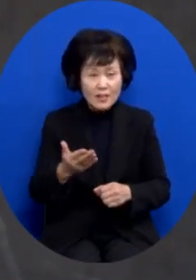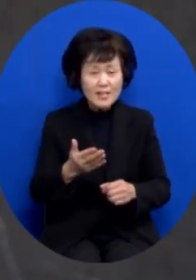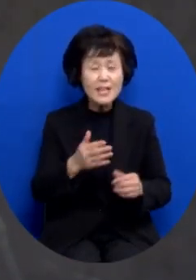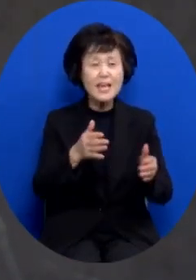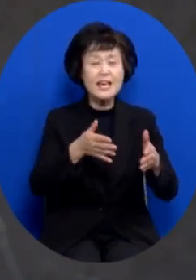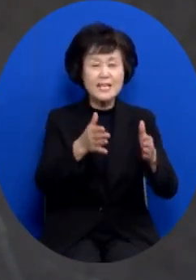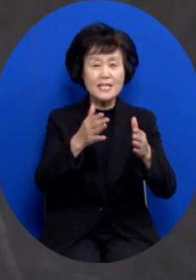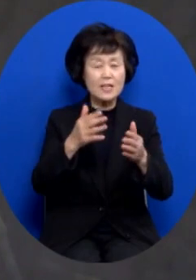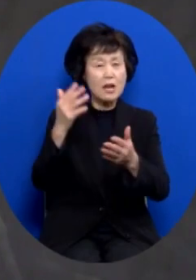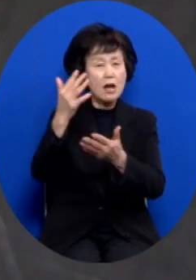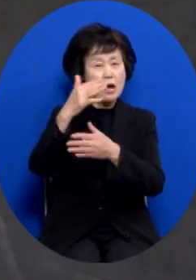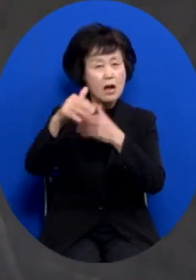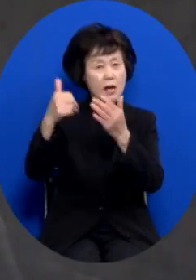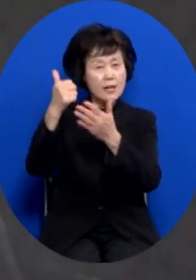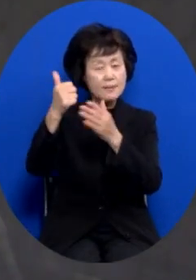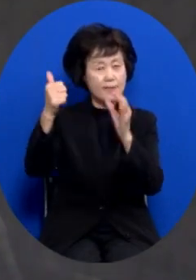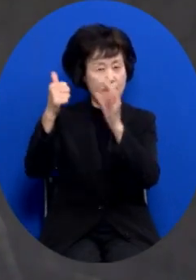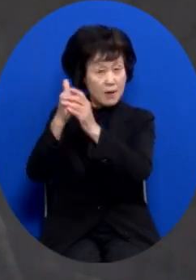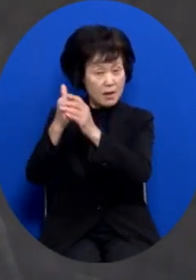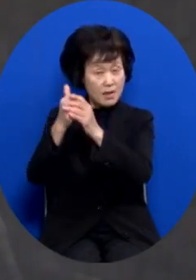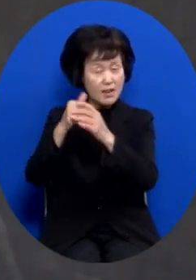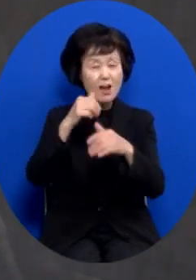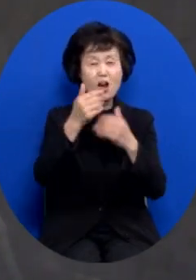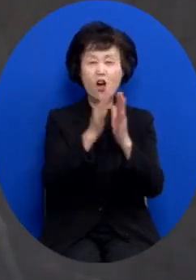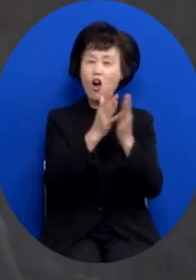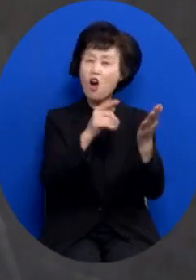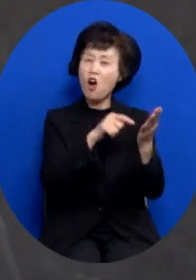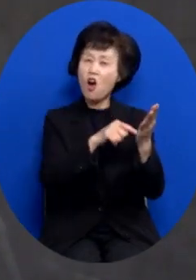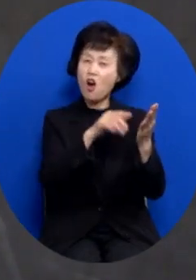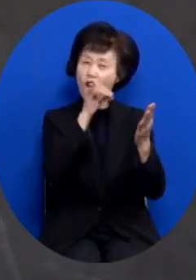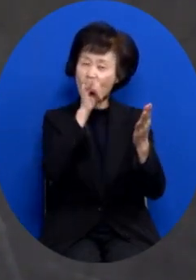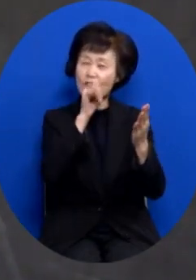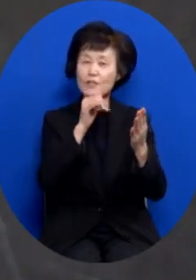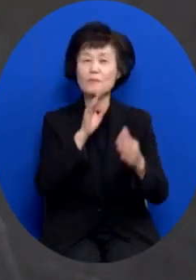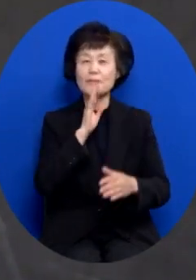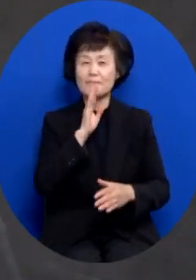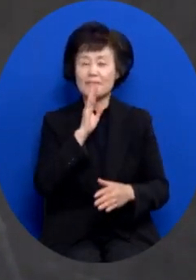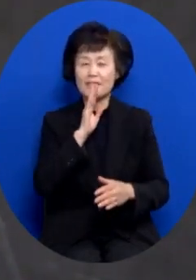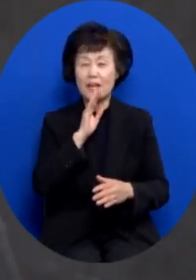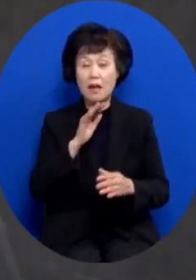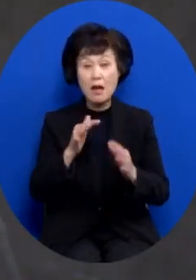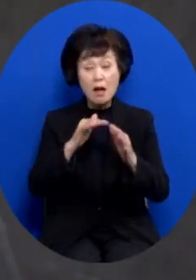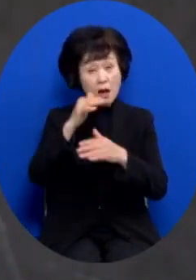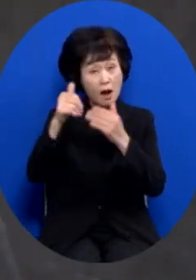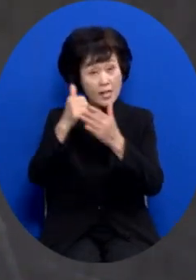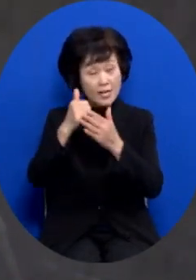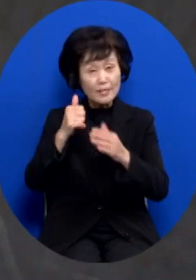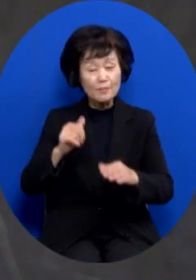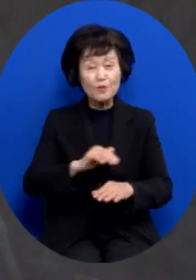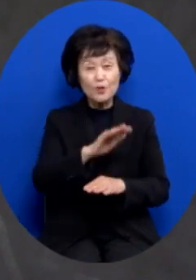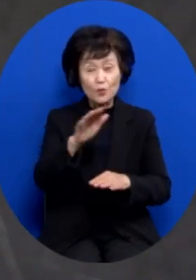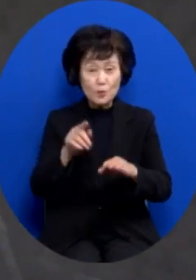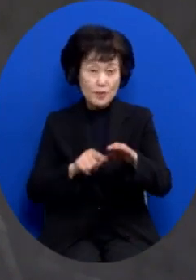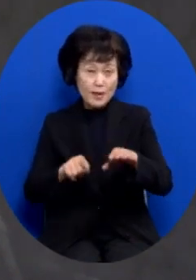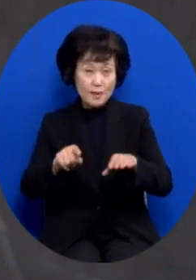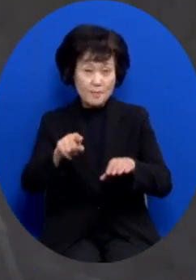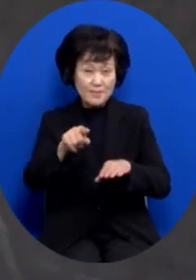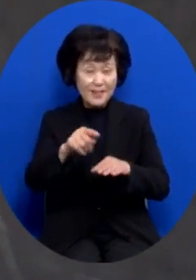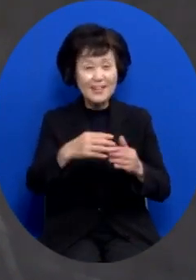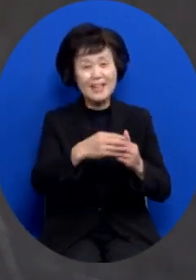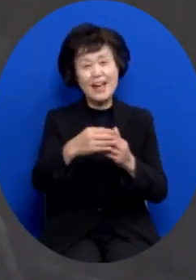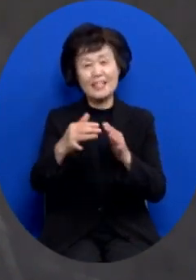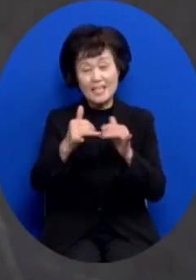맡기라고 성경은 말씀하고 있지요 예 하나님은 우리 인생에 앞서가시는 안내자이십니다 그분을